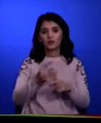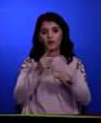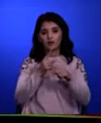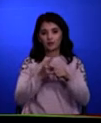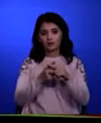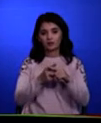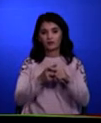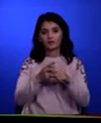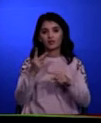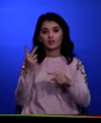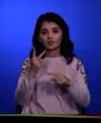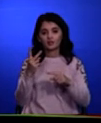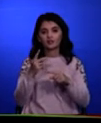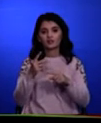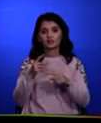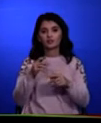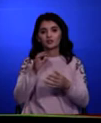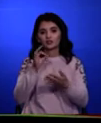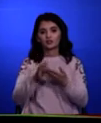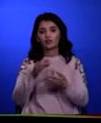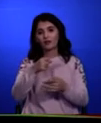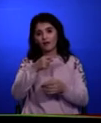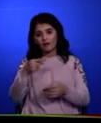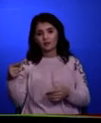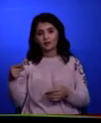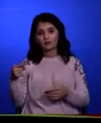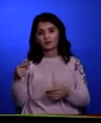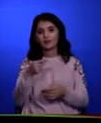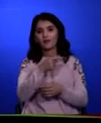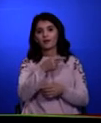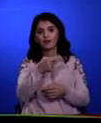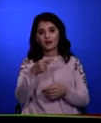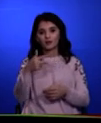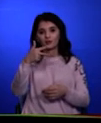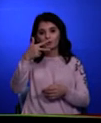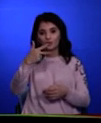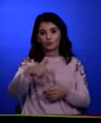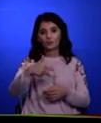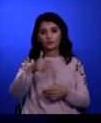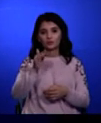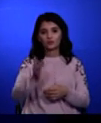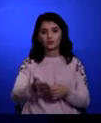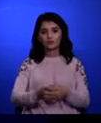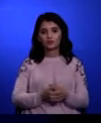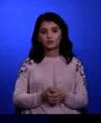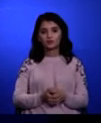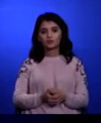yığındıdan ikinci qoşuluvchini ayırsak, ayırmamız 30 çıxadı.